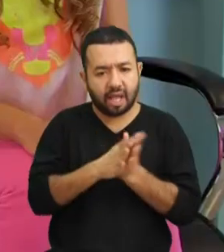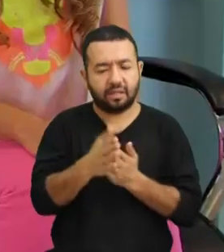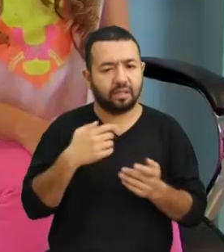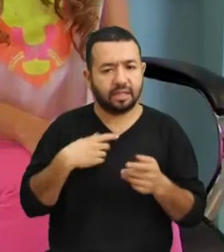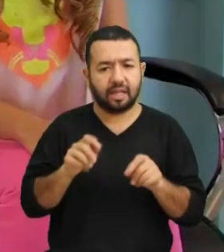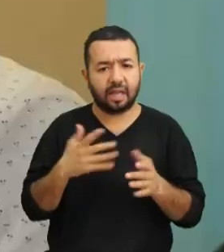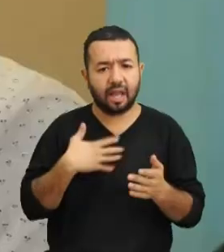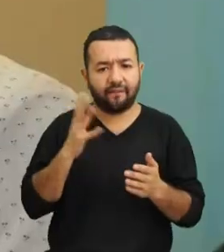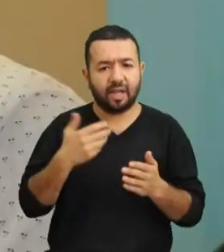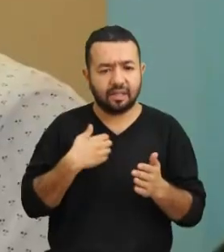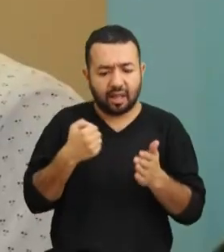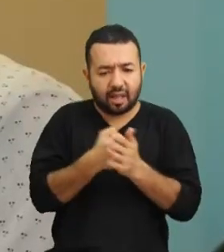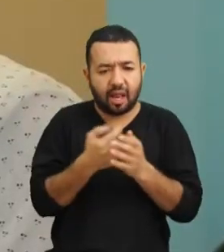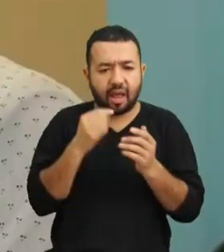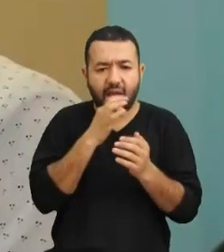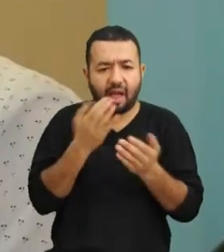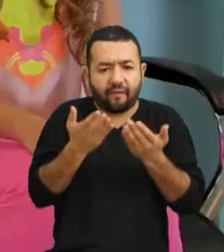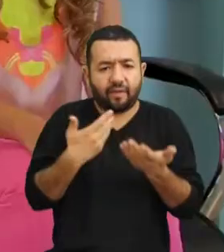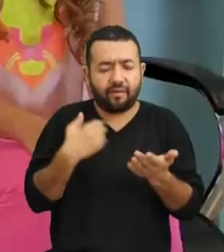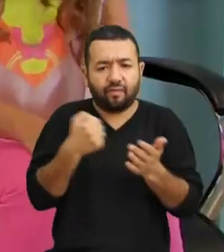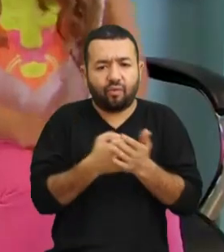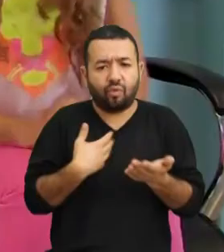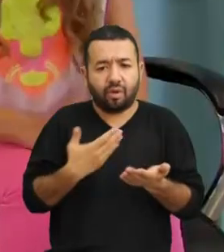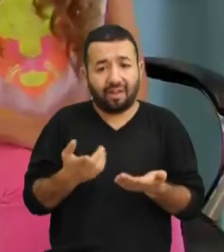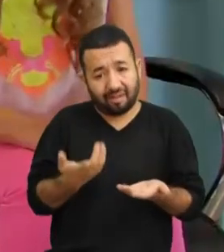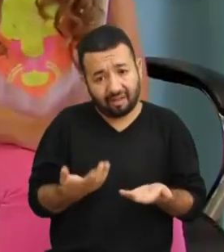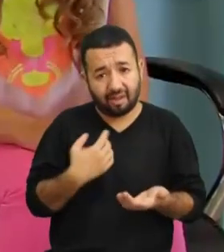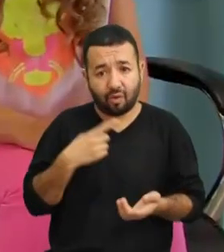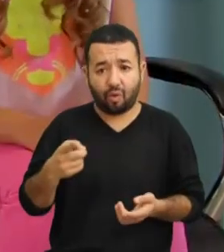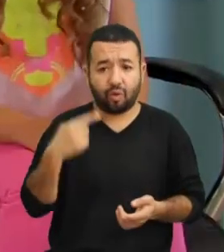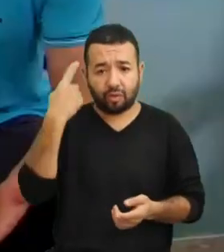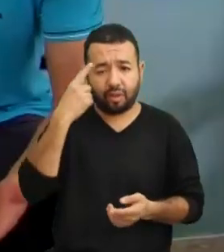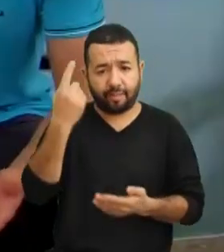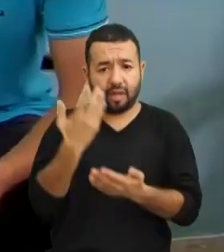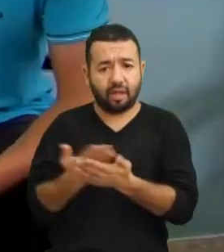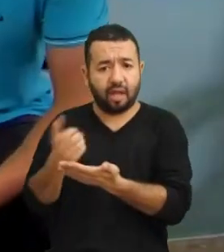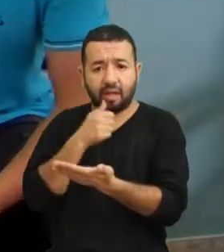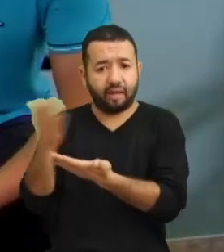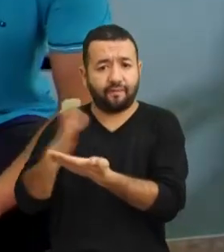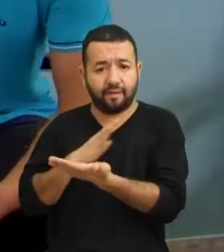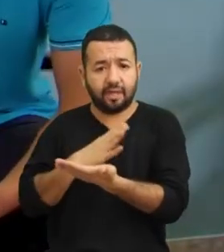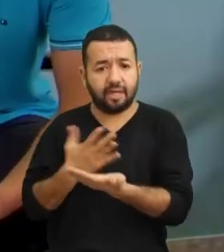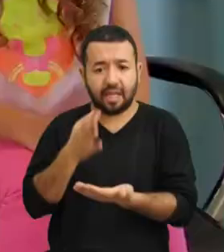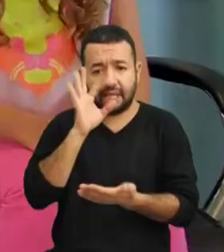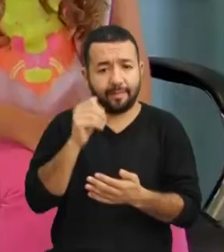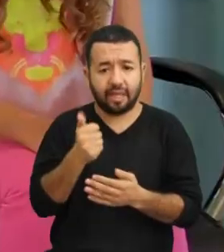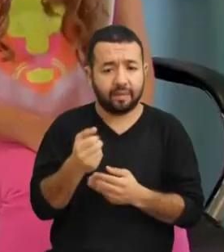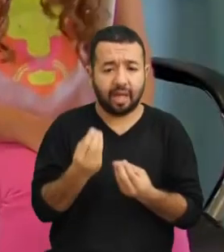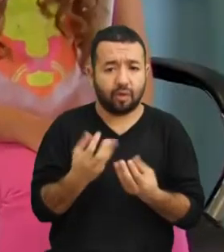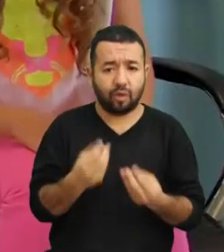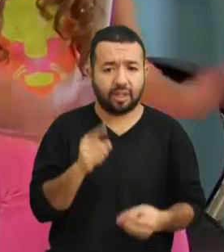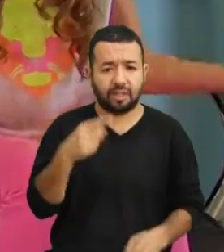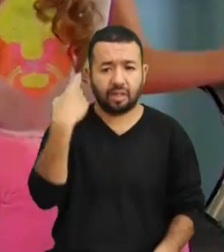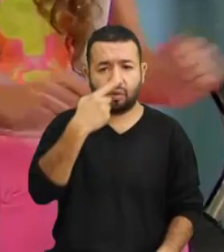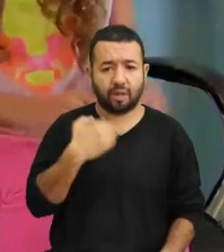ya? En fazla dokunmuş olabilirim o kadar ya. O yüzden kendine gelemiyor değil mi adamcağız? Kim bilir ne zaman iyileşecek?